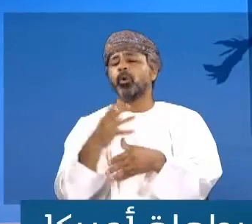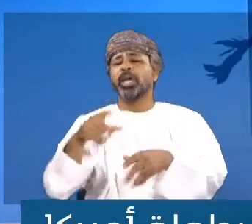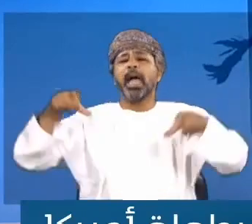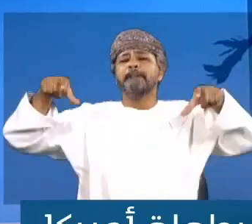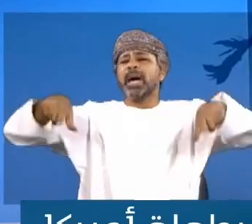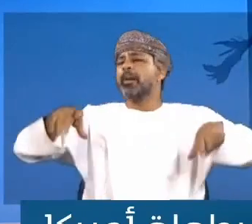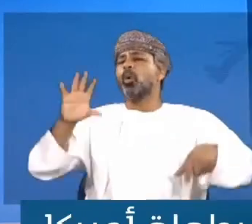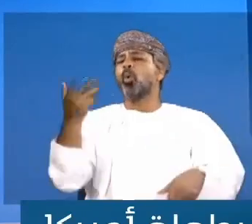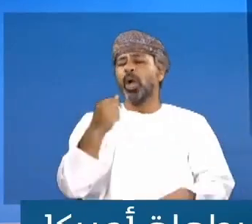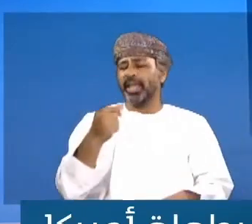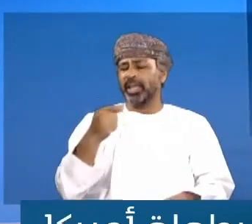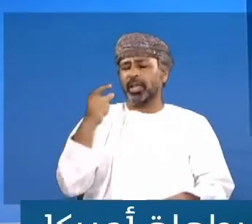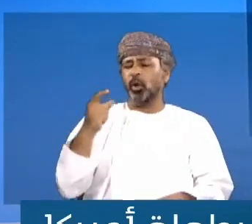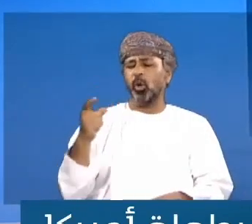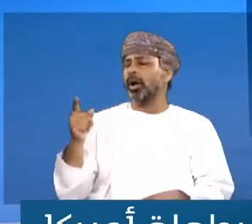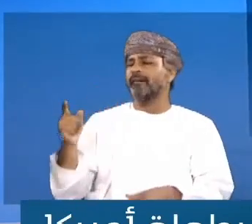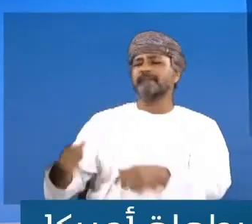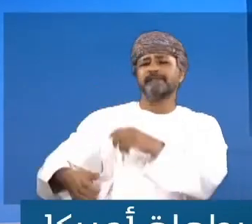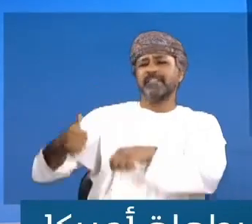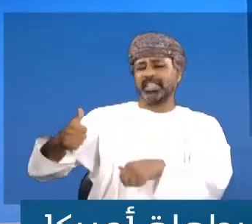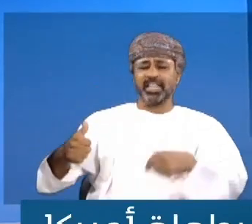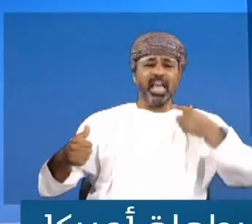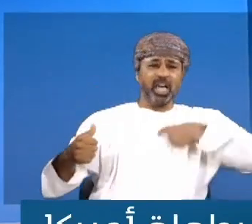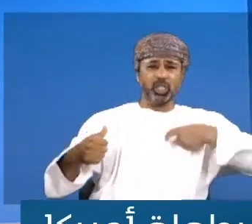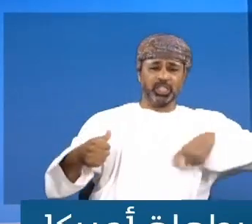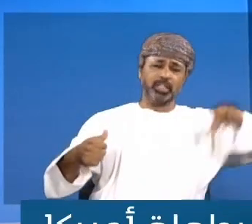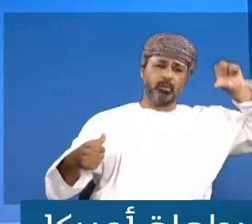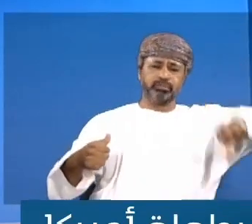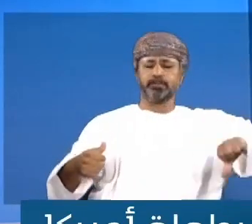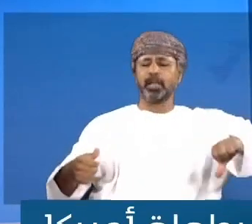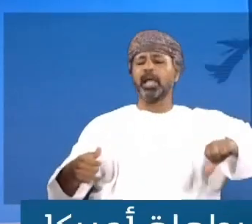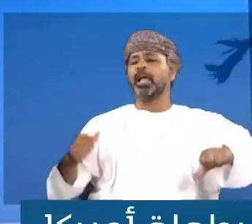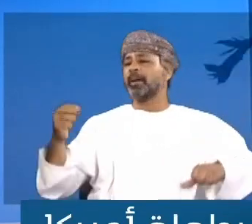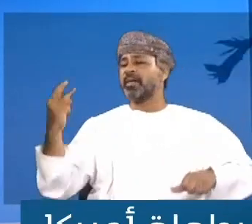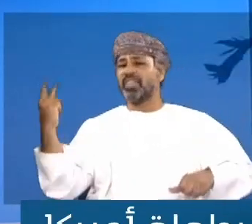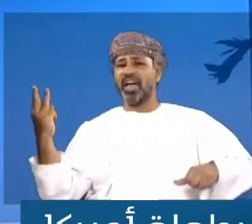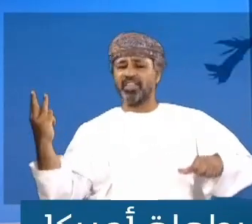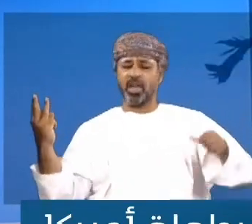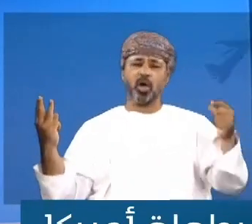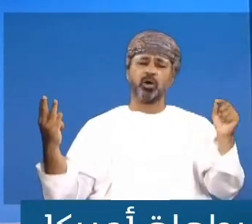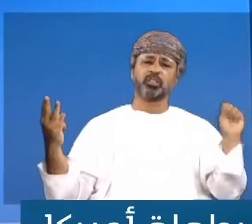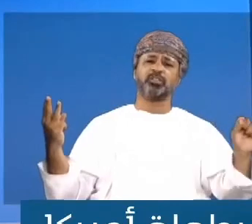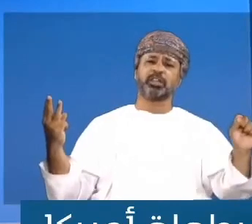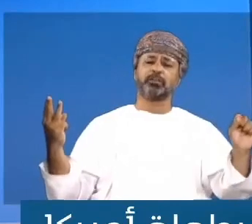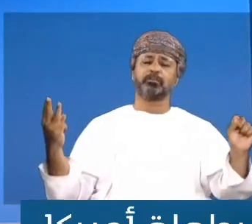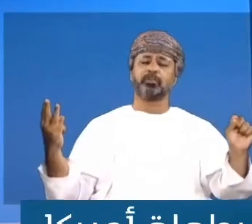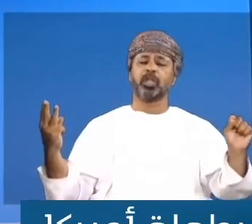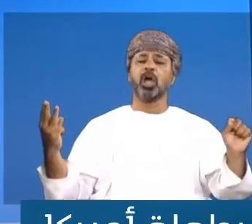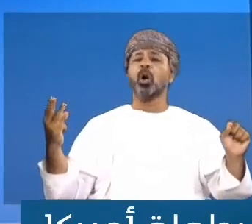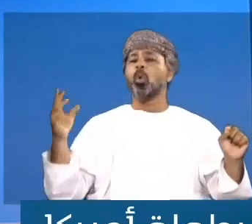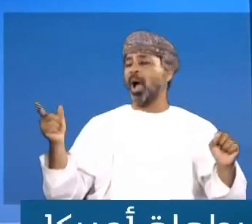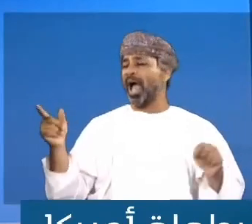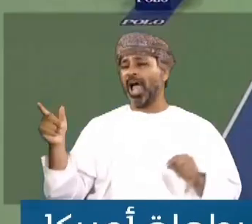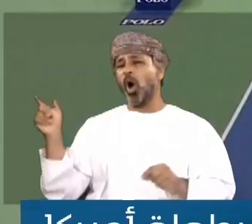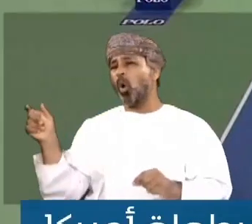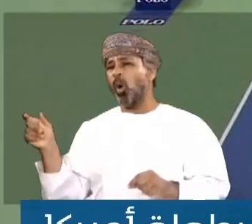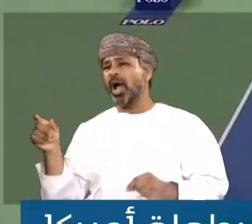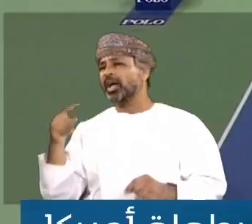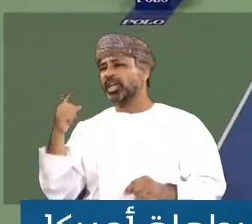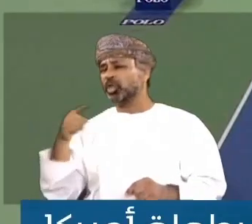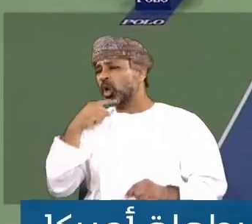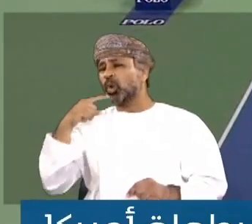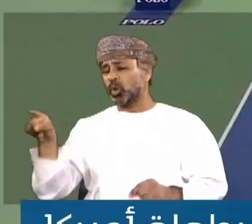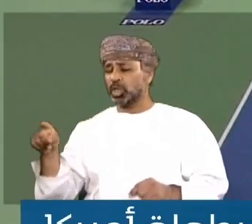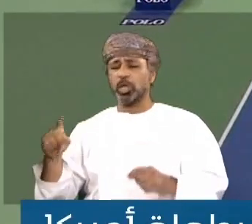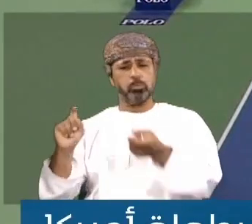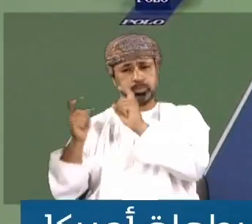ملاعب فلاتشينغ ميدوز بفوزه على الأرجنتيني فيدريكو ديلبونيس بثلاث مجموعات نظيفة. وقدم ميدفيديف مباراة